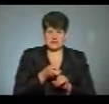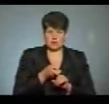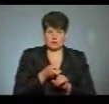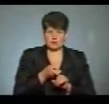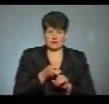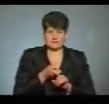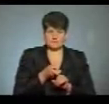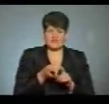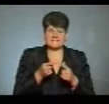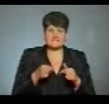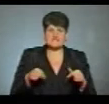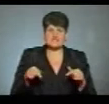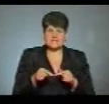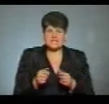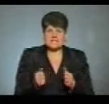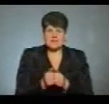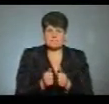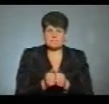інфекційного відділення при